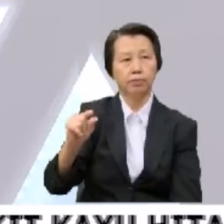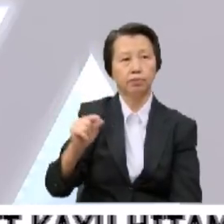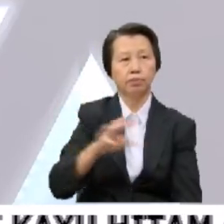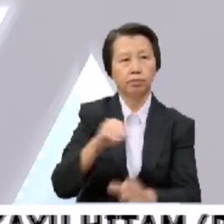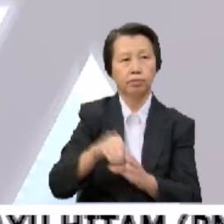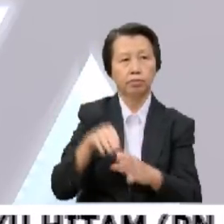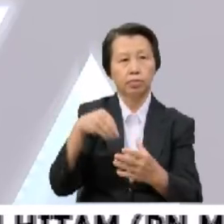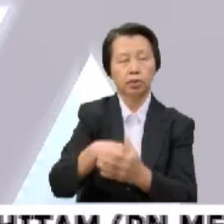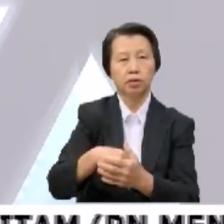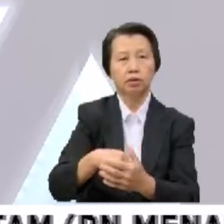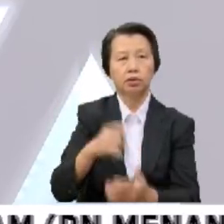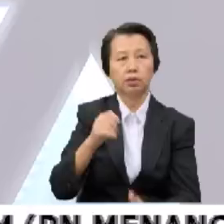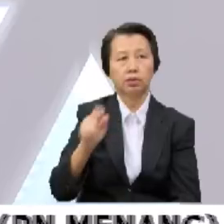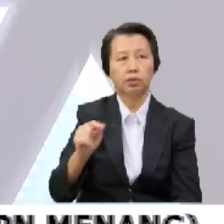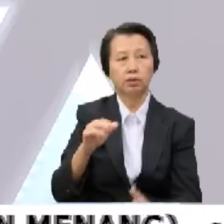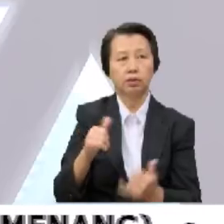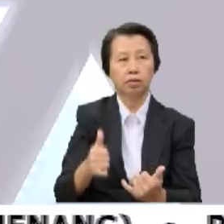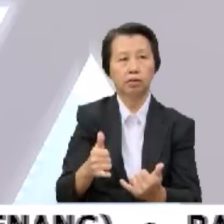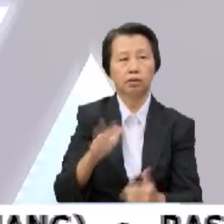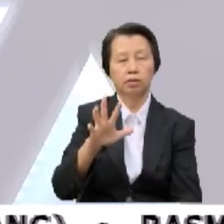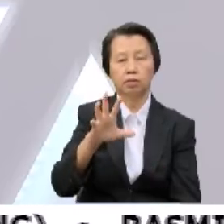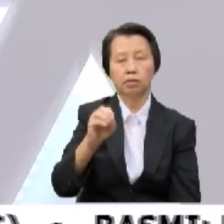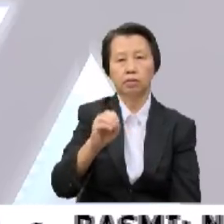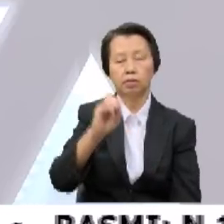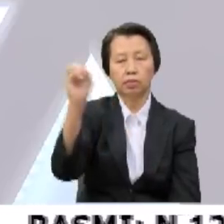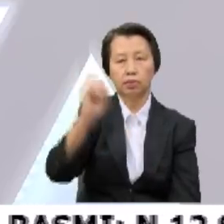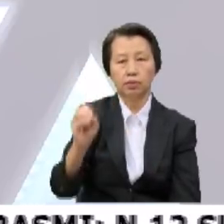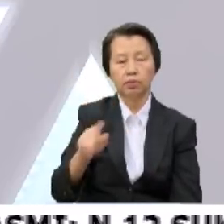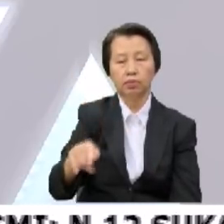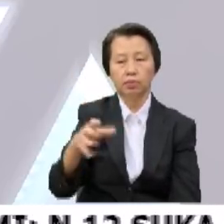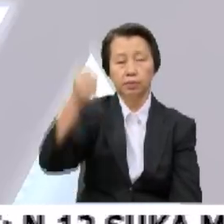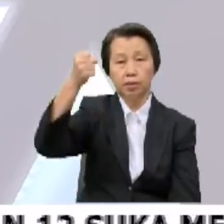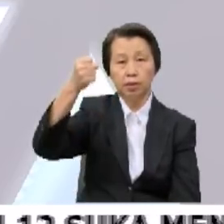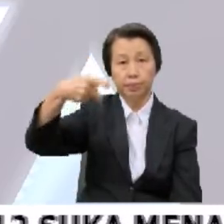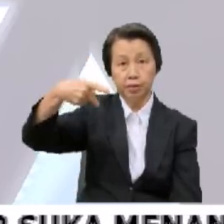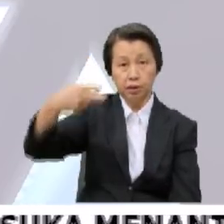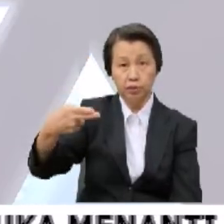Karang. Dahulunya 2018, majin 5.8%